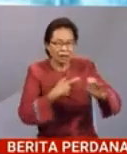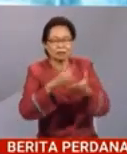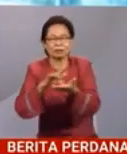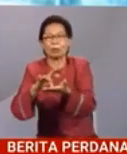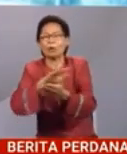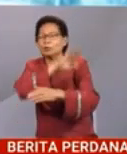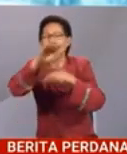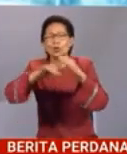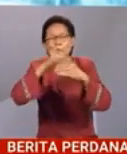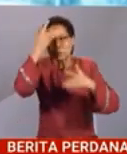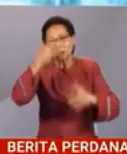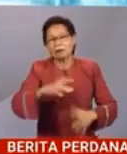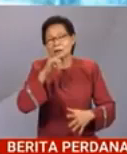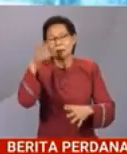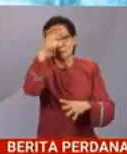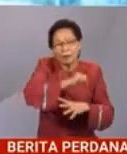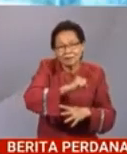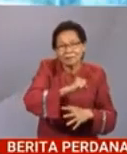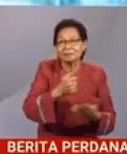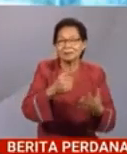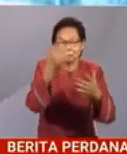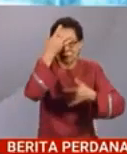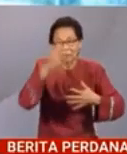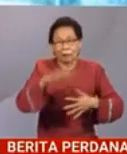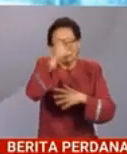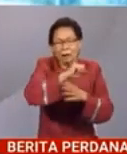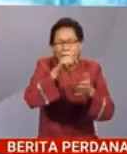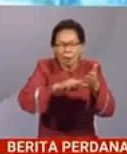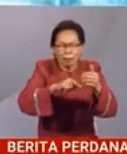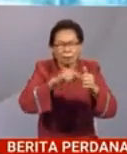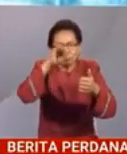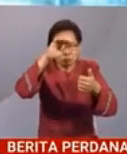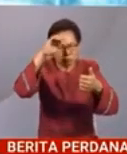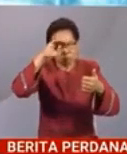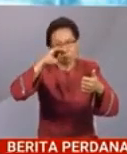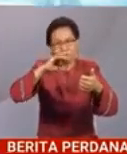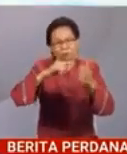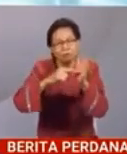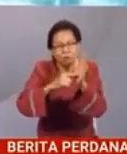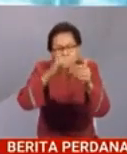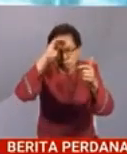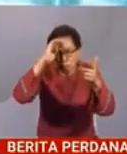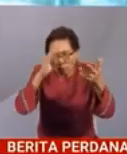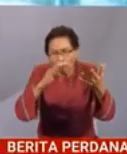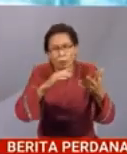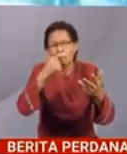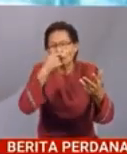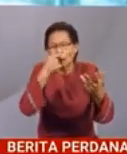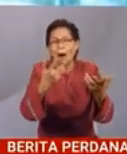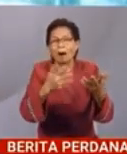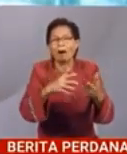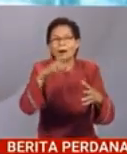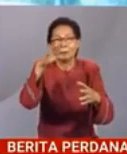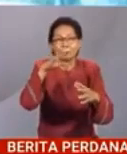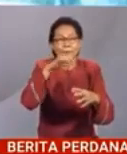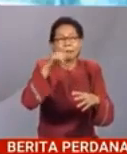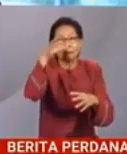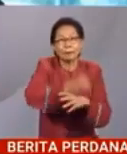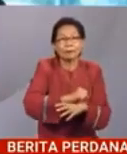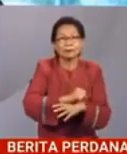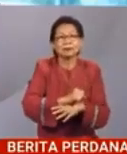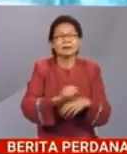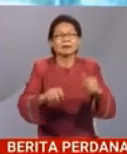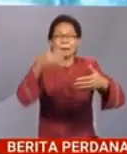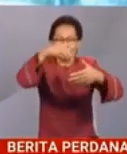akan terlepas pandang apakah gejala-gejala yang mereka hadapi. Itu peringkat yang pertama. Step yang kedua, apabila mereka telah masuk ke